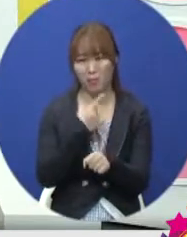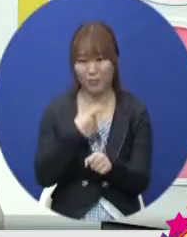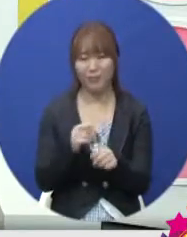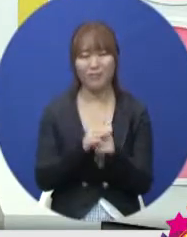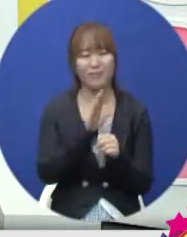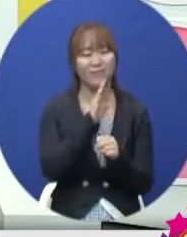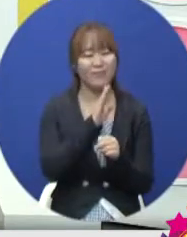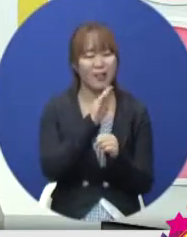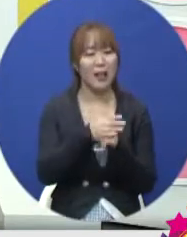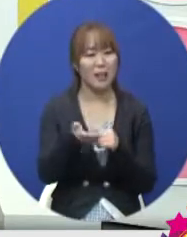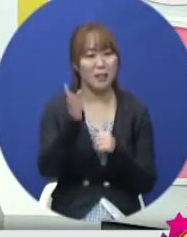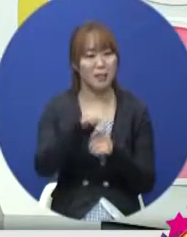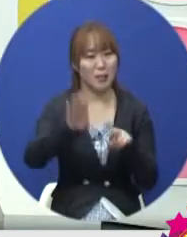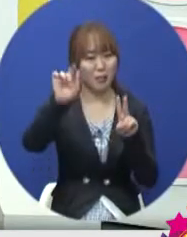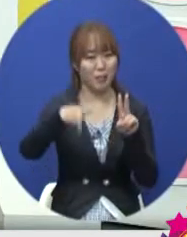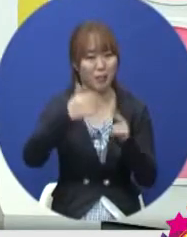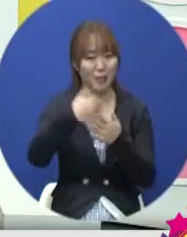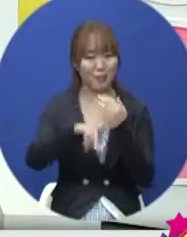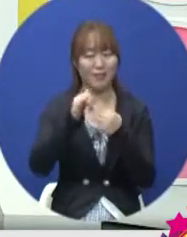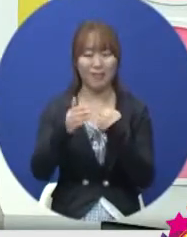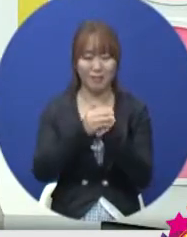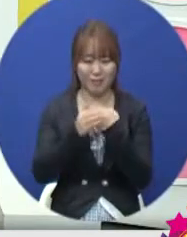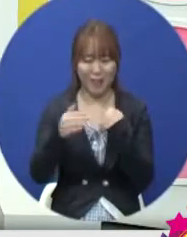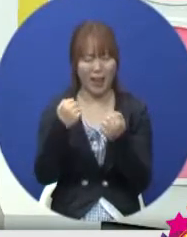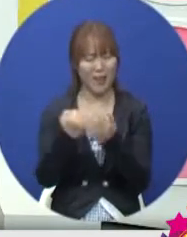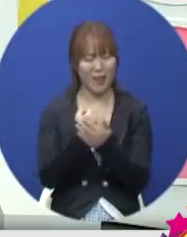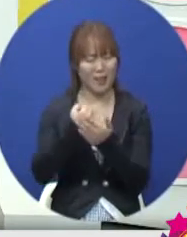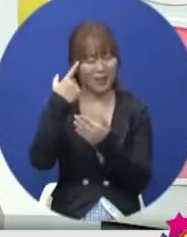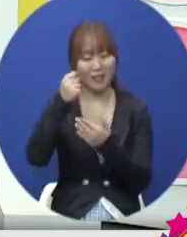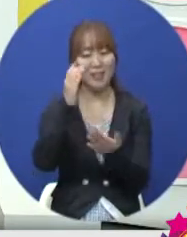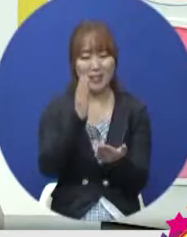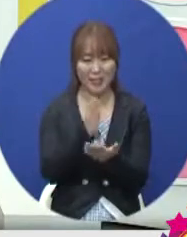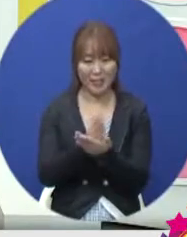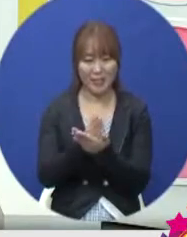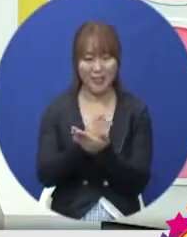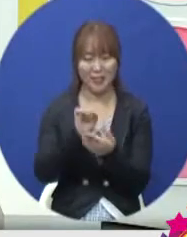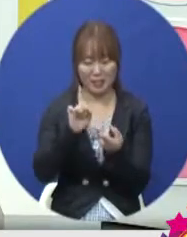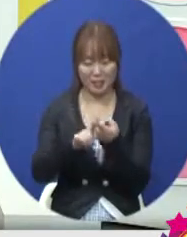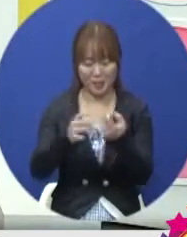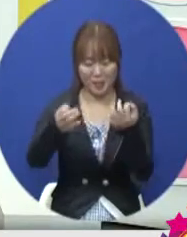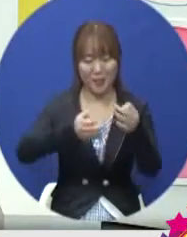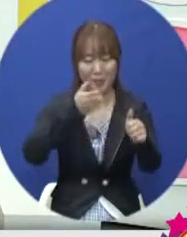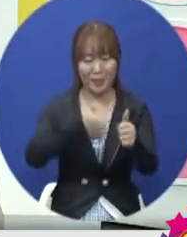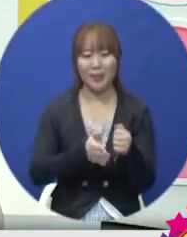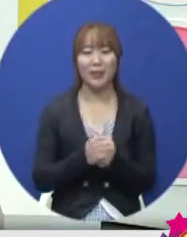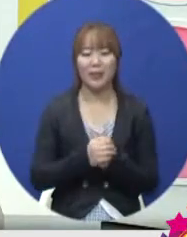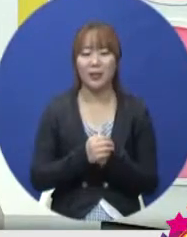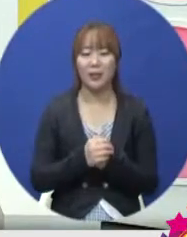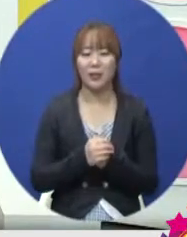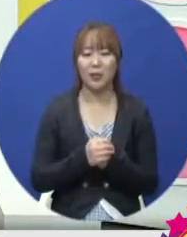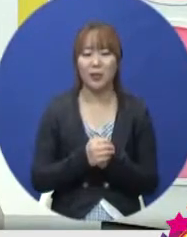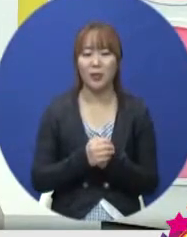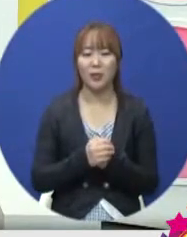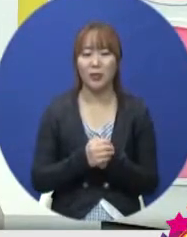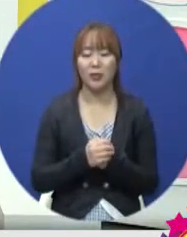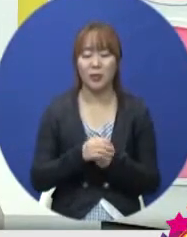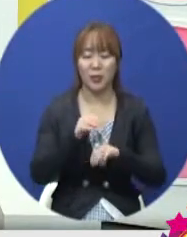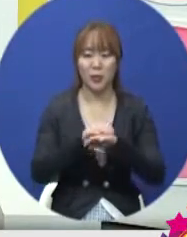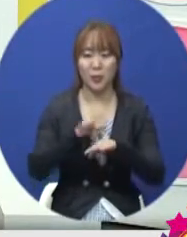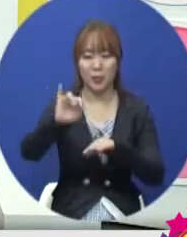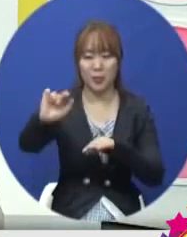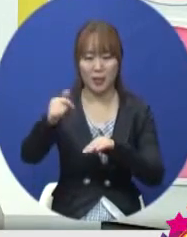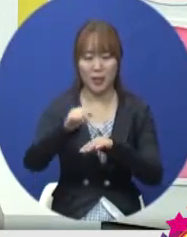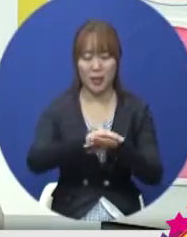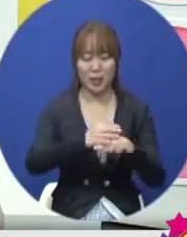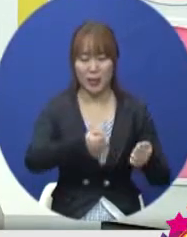전반전 끝났어요. 네. 하지만 후반전이 남아있으니까요. 네. 아쉬워하시지 마시고요. 고정해 주세요. 네. 자, 우리 손빈 씨